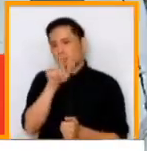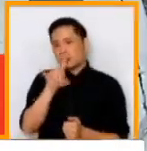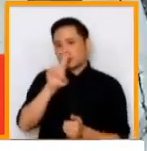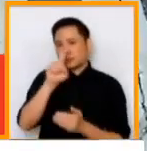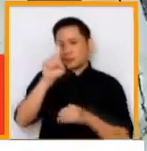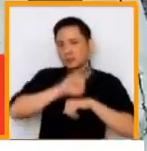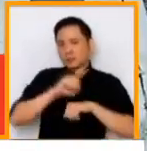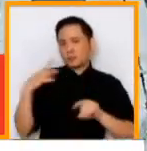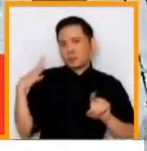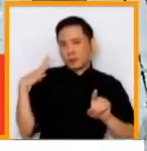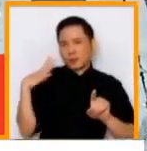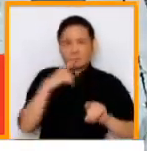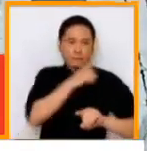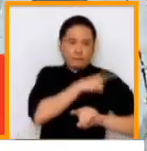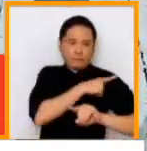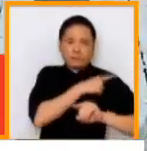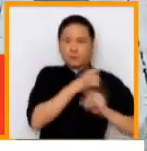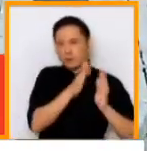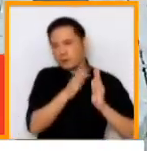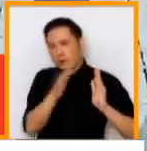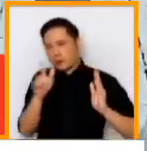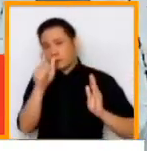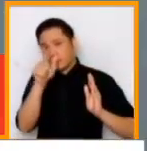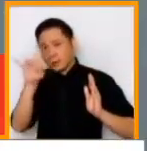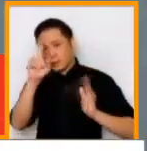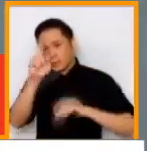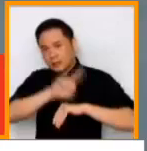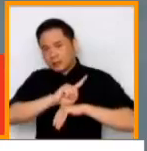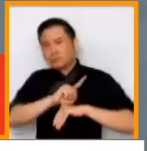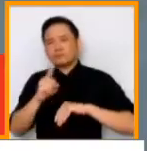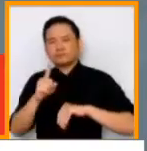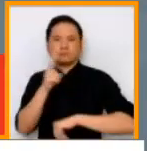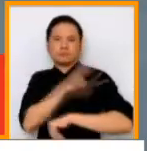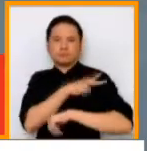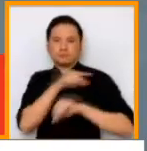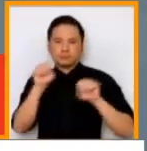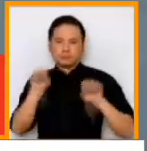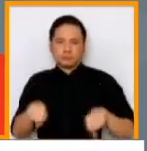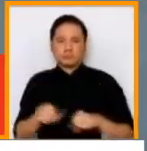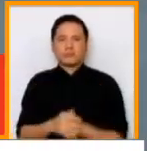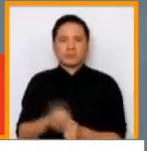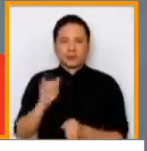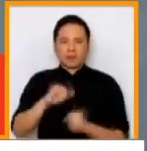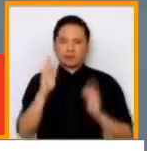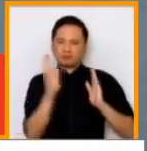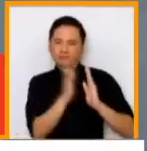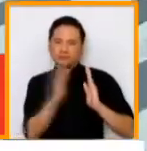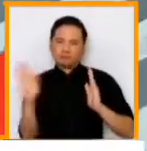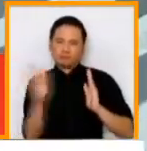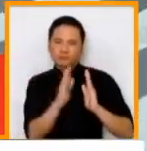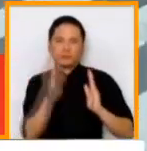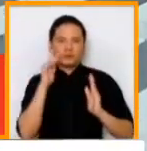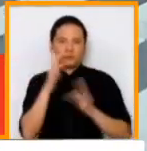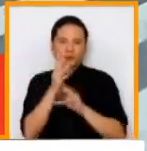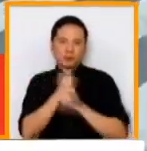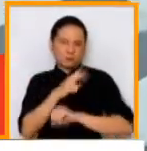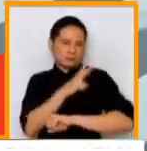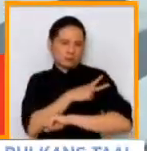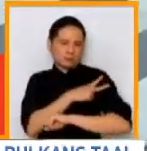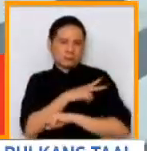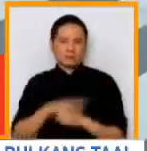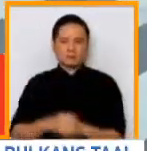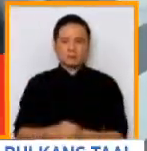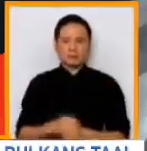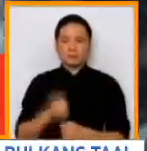sa prescriptive na range na dapat siya makatanggap ng second dose. Pero posible lang ito sa